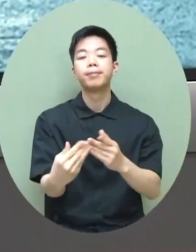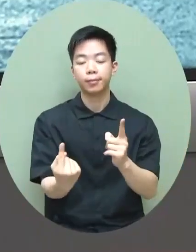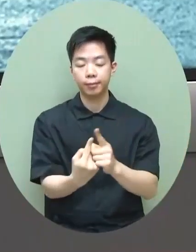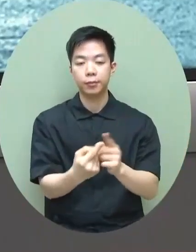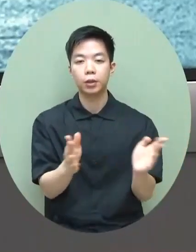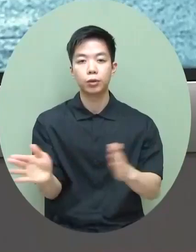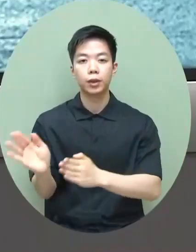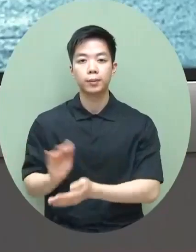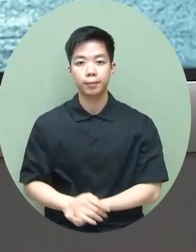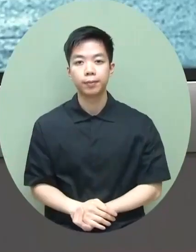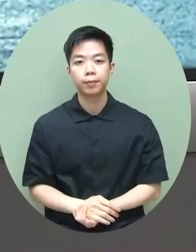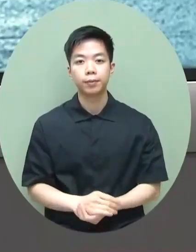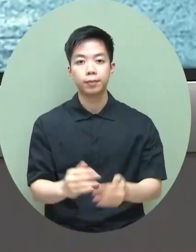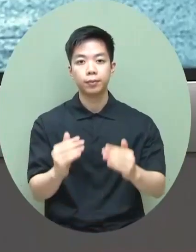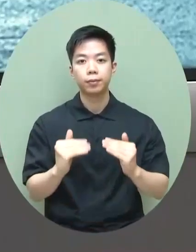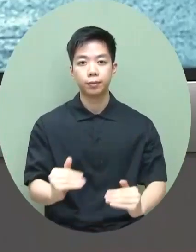就共有